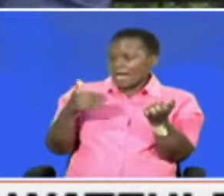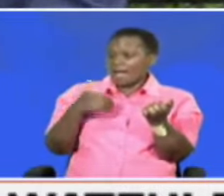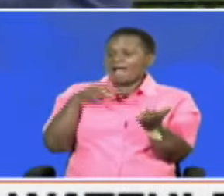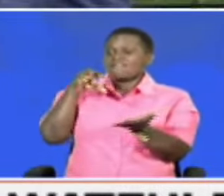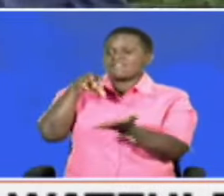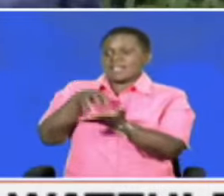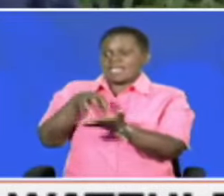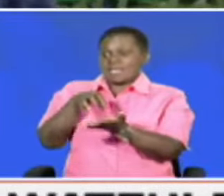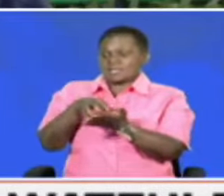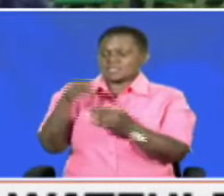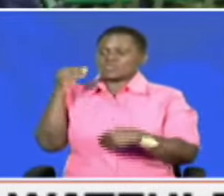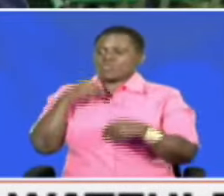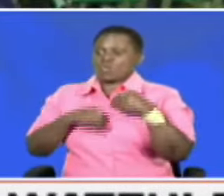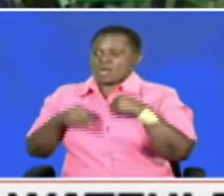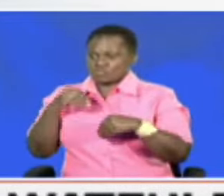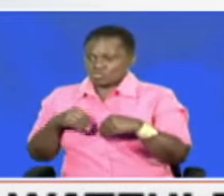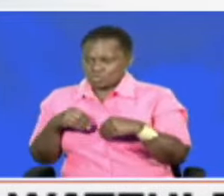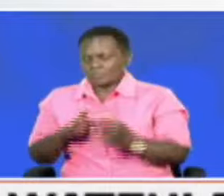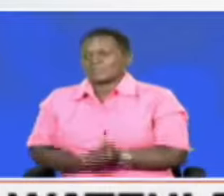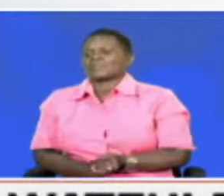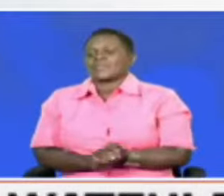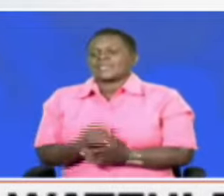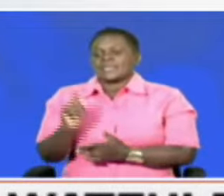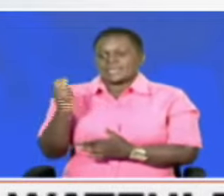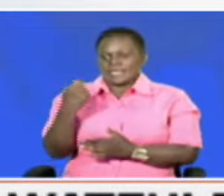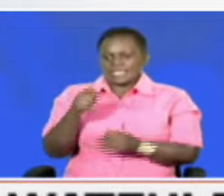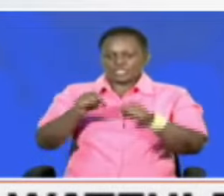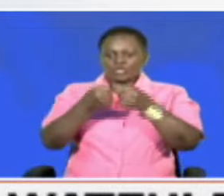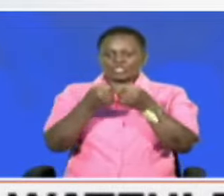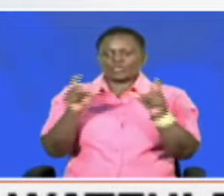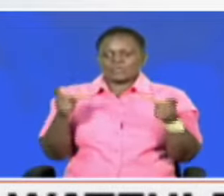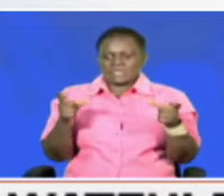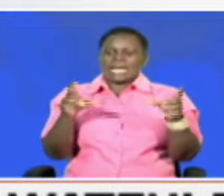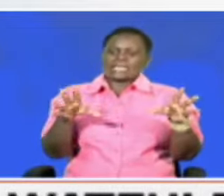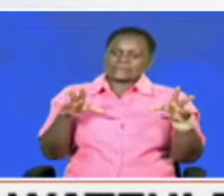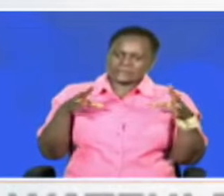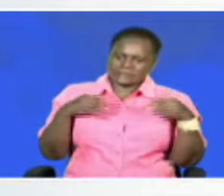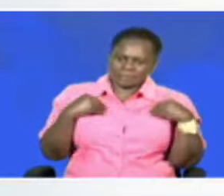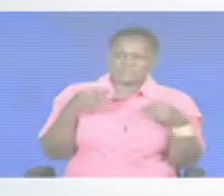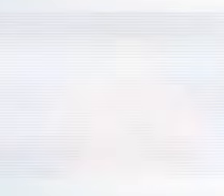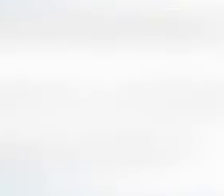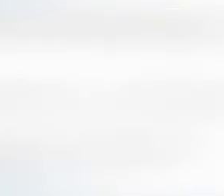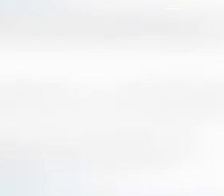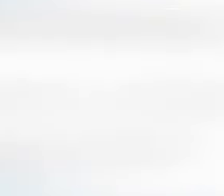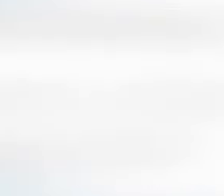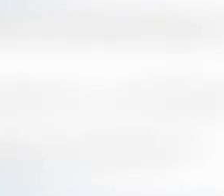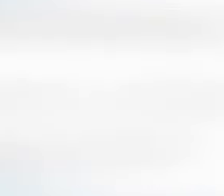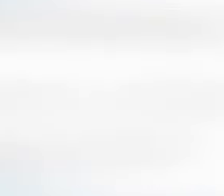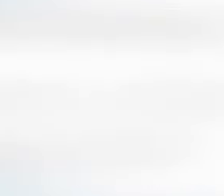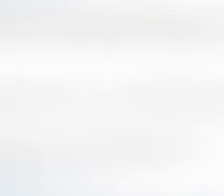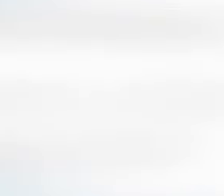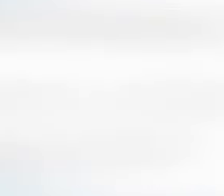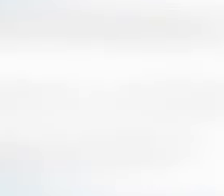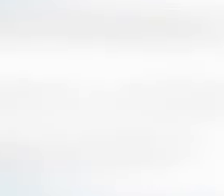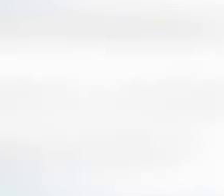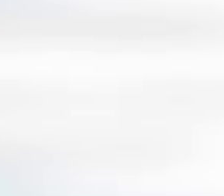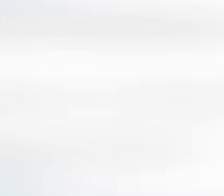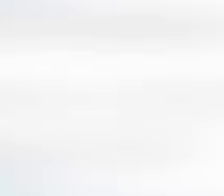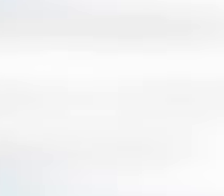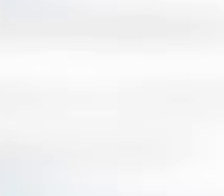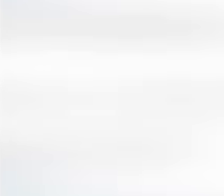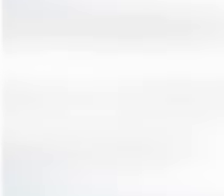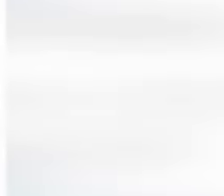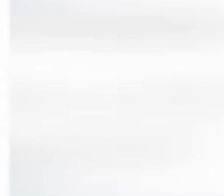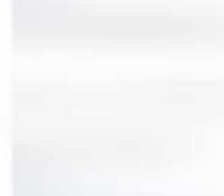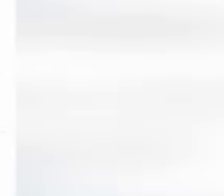anakabiliwa na kesi ya ufisadi. Wakenya mitandaoni wameitikia kauli ya ubalozi wa Marekani, wakielezea wasiwasi wao